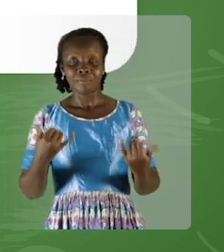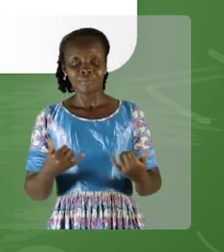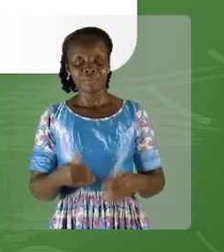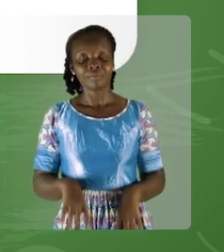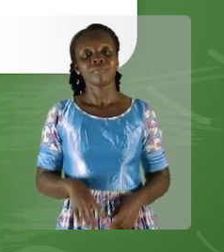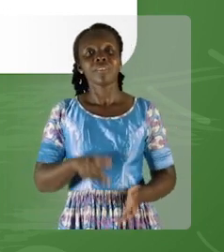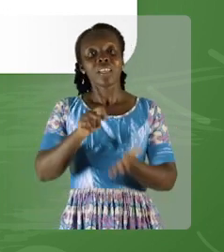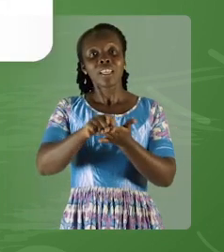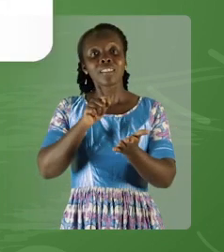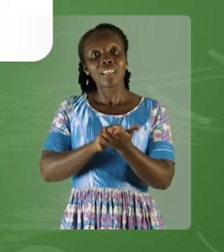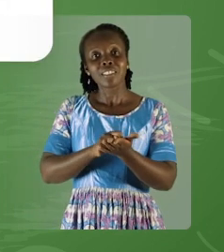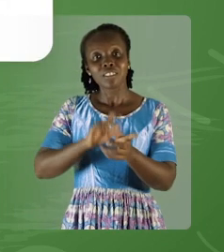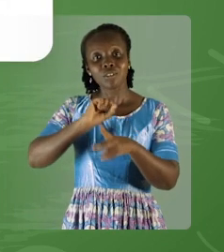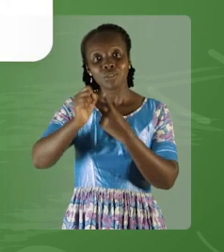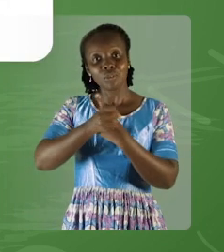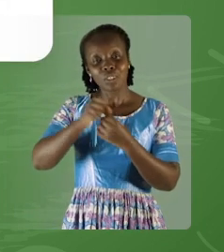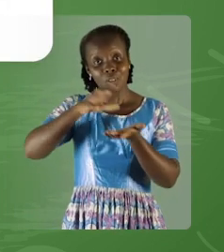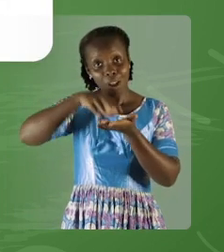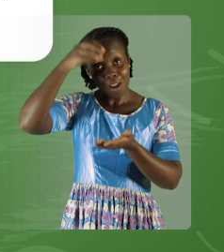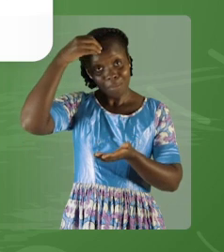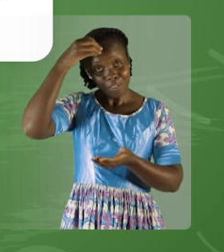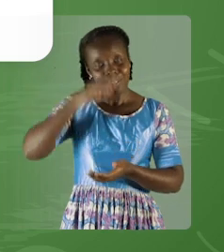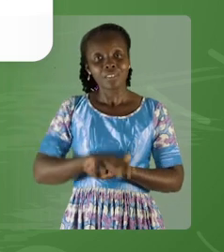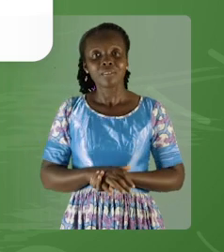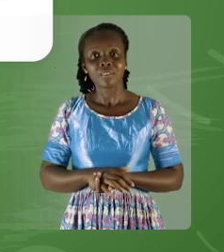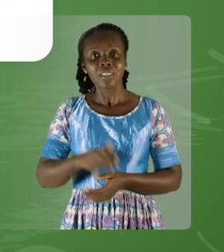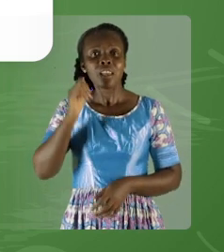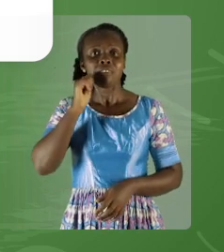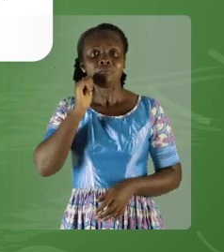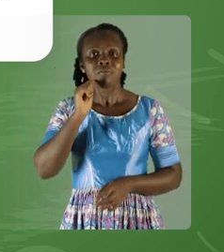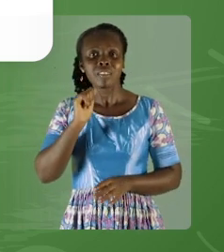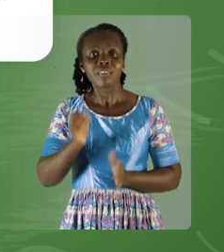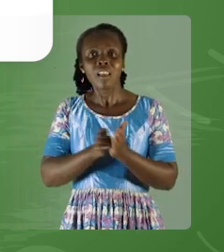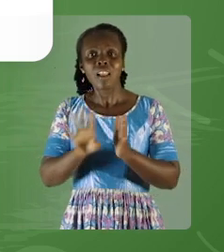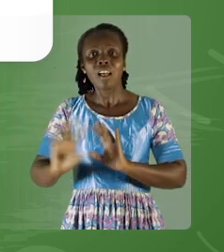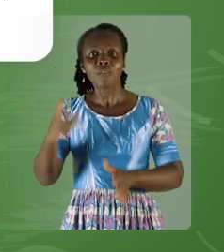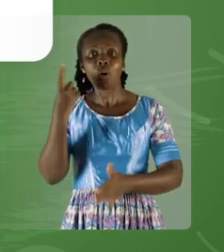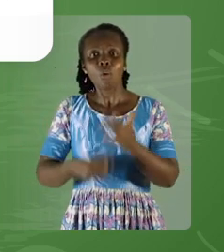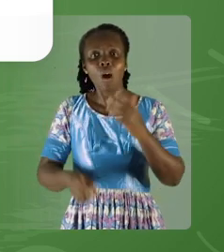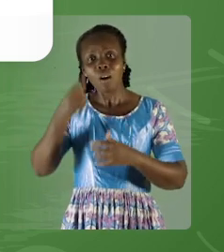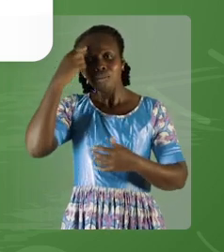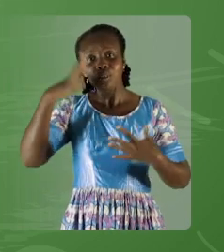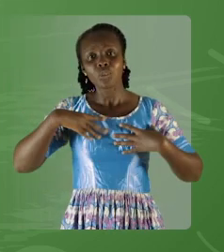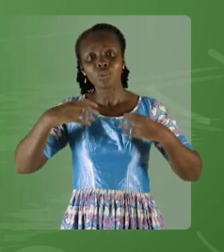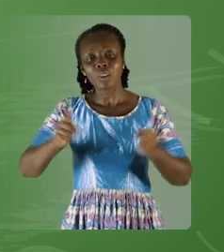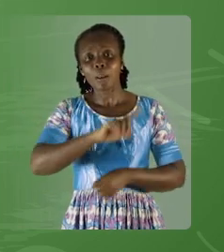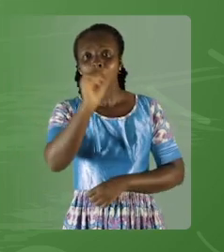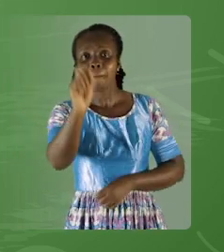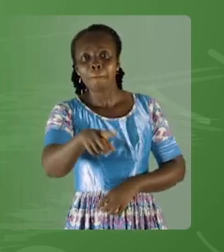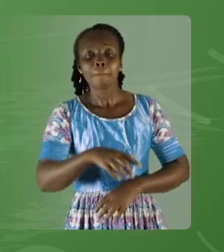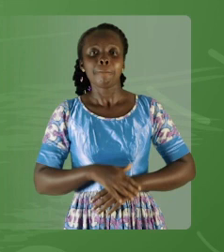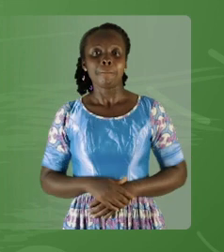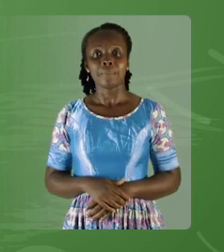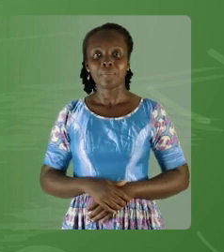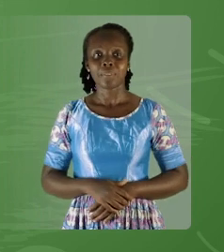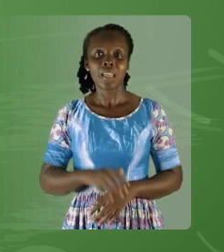nous revenons à notre situation, qu'est-ce que la jeune fille a fait pour se soigner? La jeune fille a